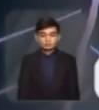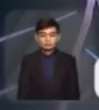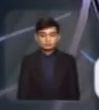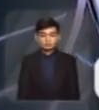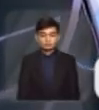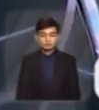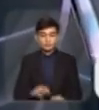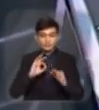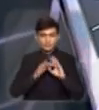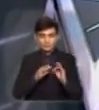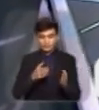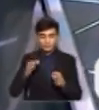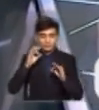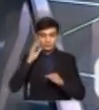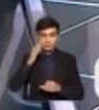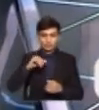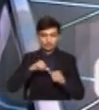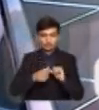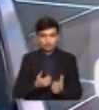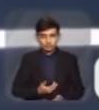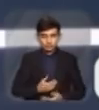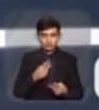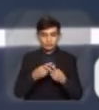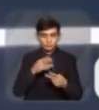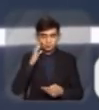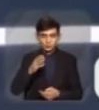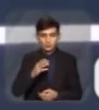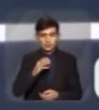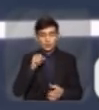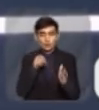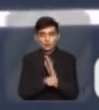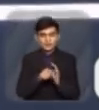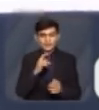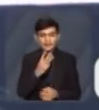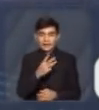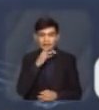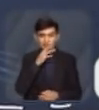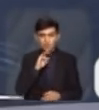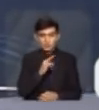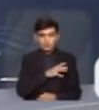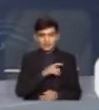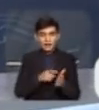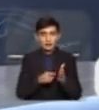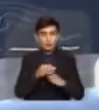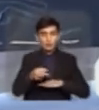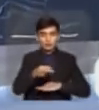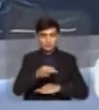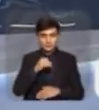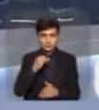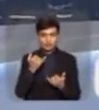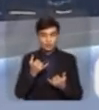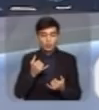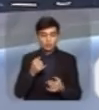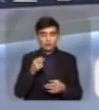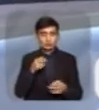Я во всем по порядку. Пожизненное наказание будет отбывать убийца трехлетнего ребенка в Карагандинской области. Сегодня